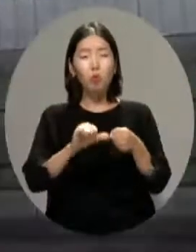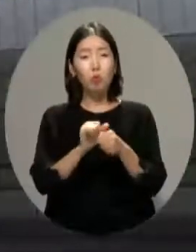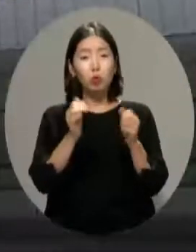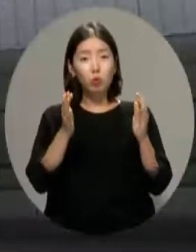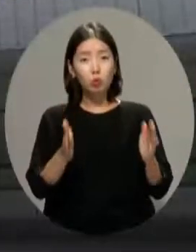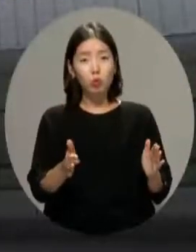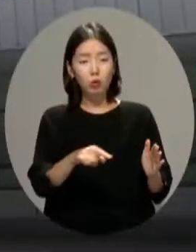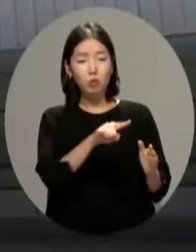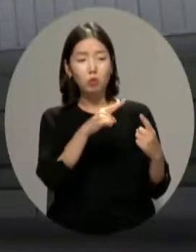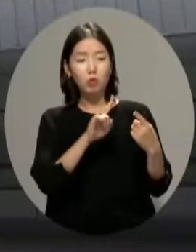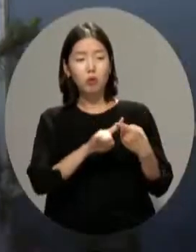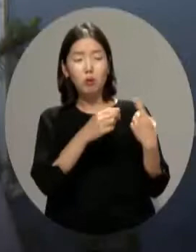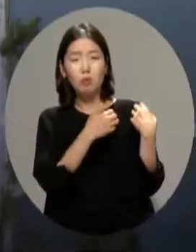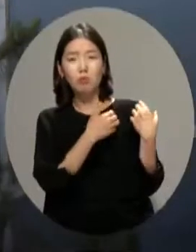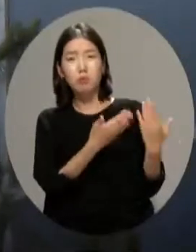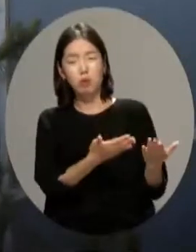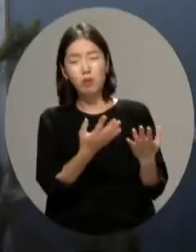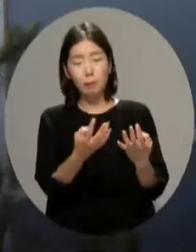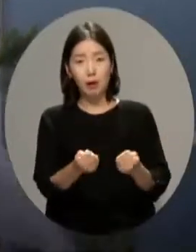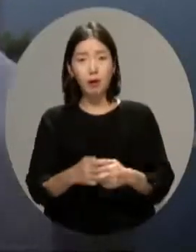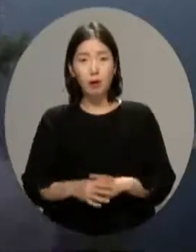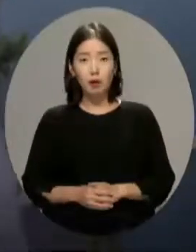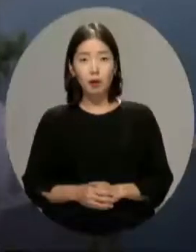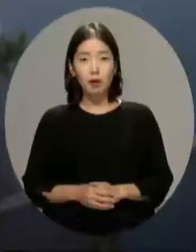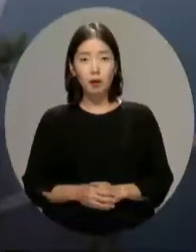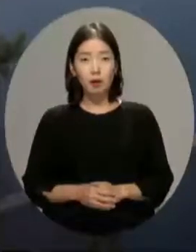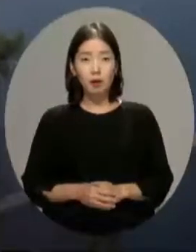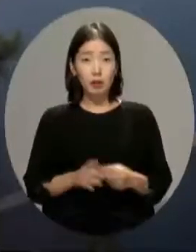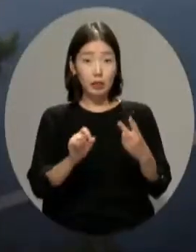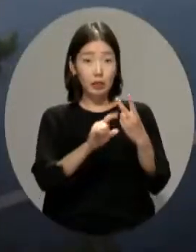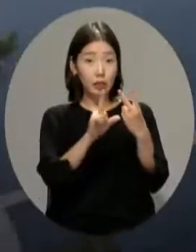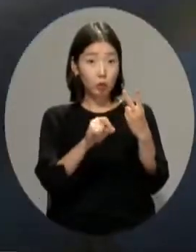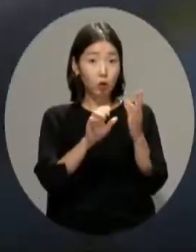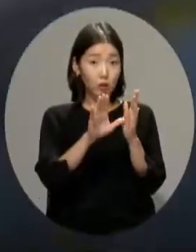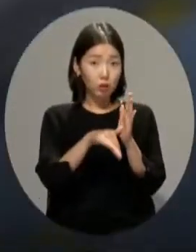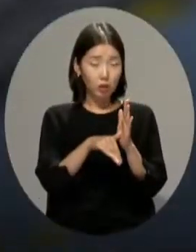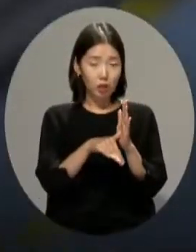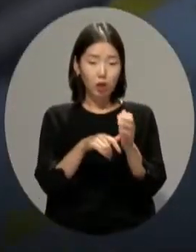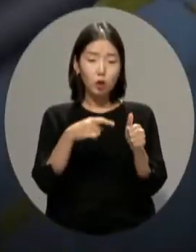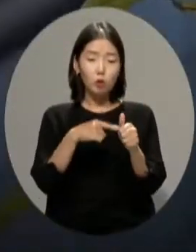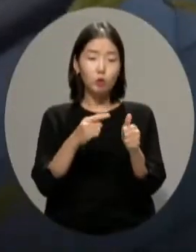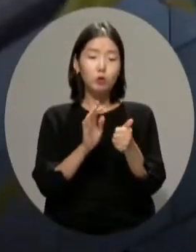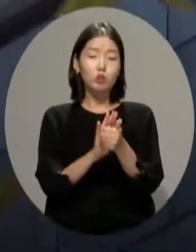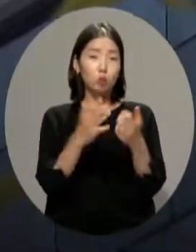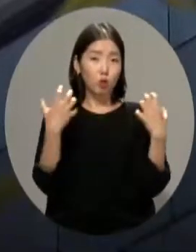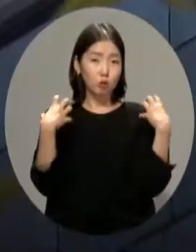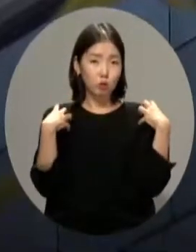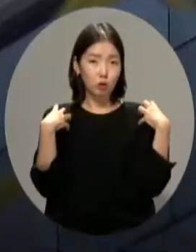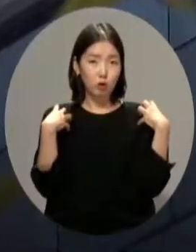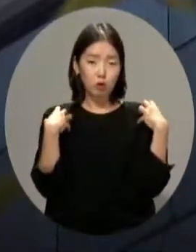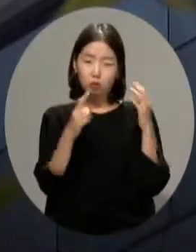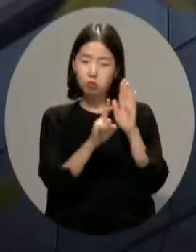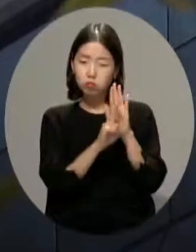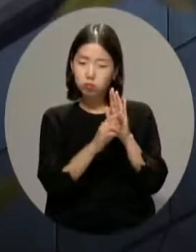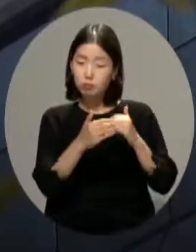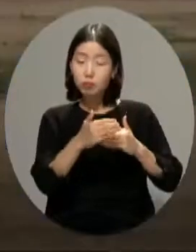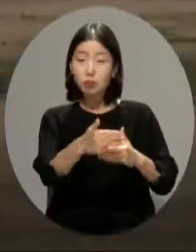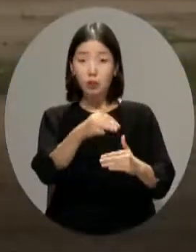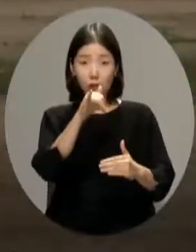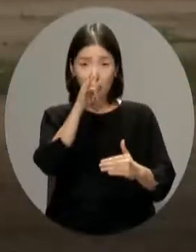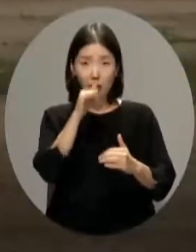동안 수수방관해왔기 때문입니다. 지난 2월이 돼서야 전주교육지원청 주도로 공모 절차가